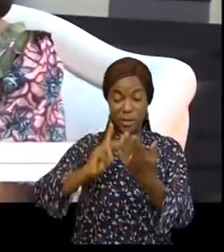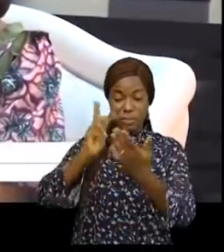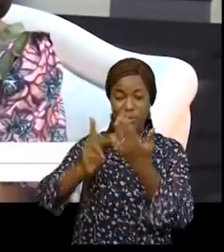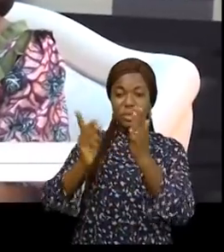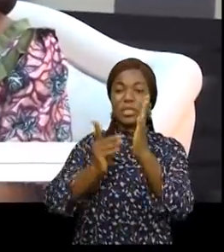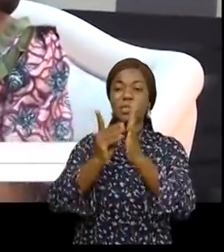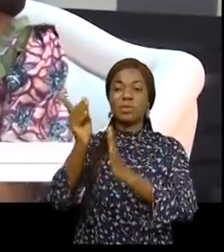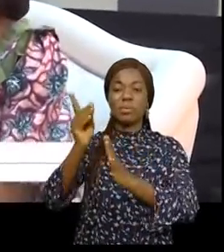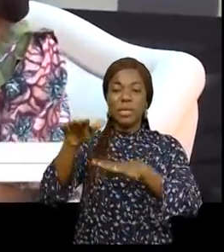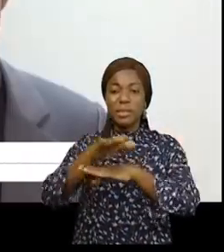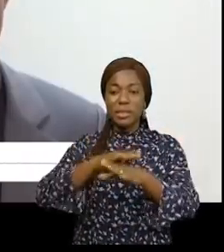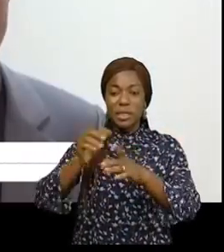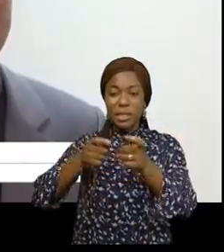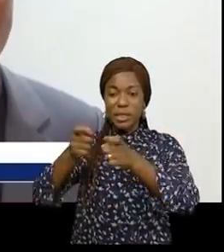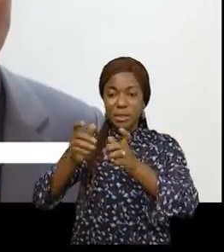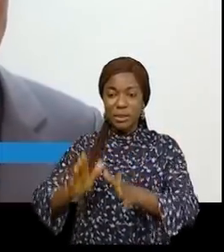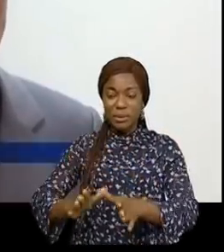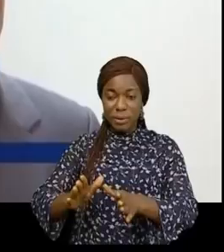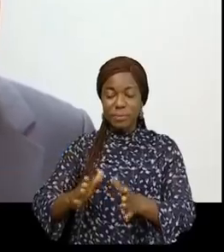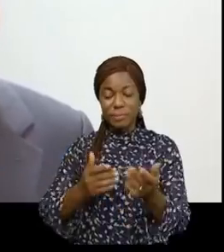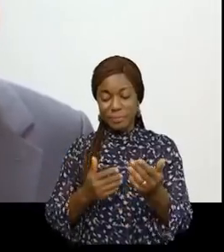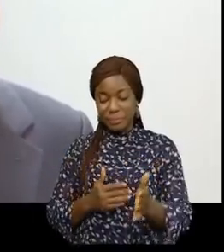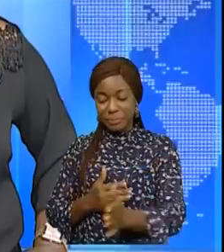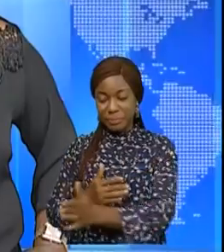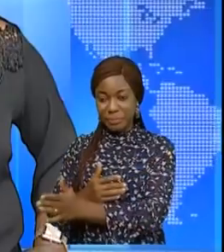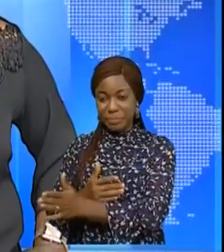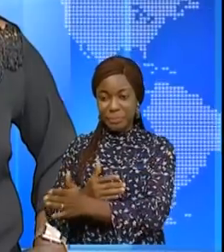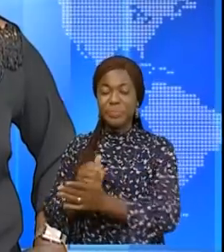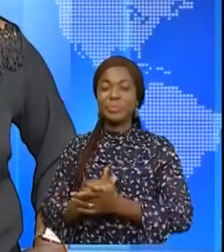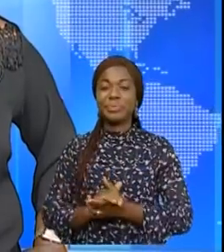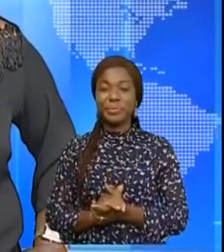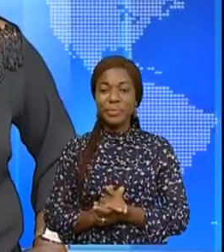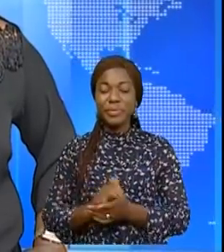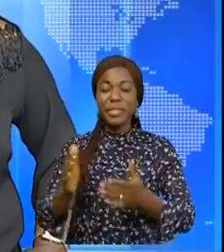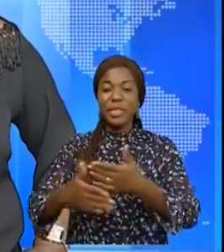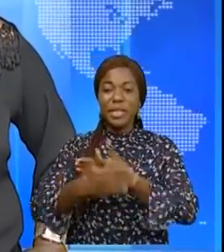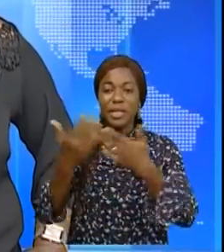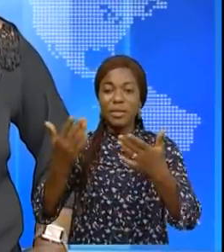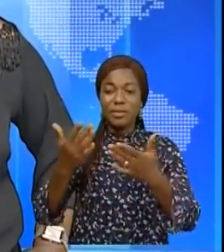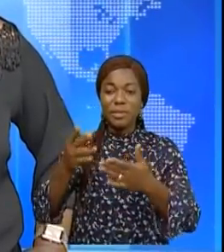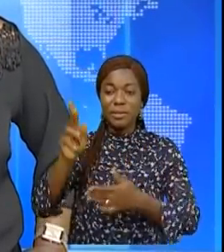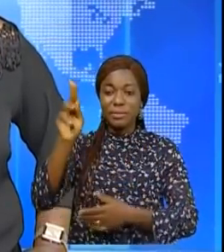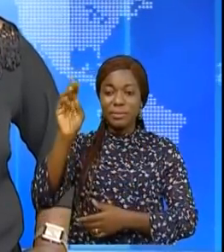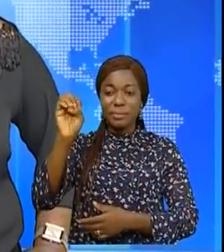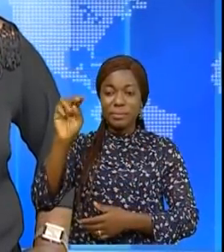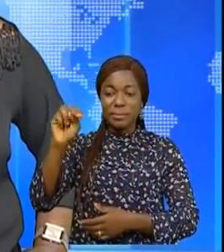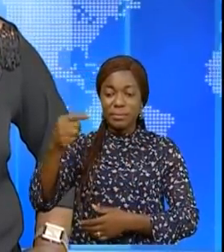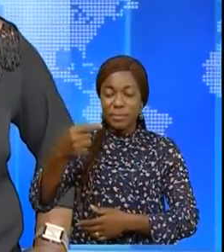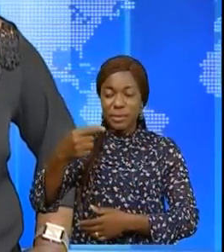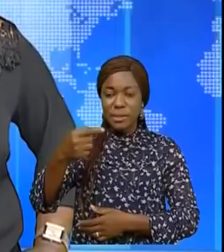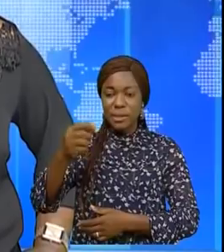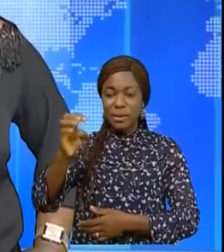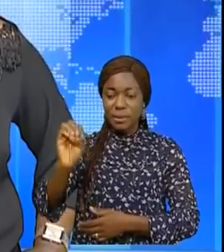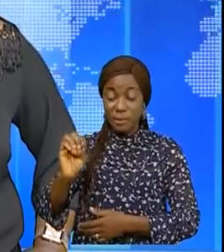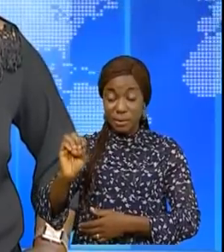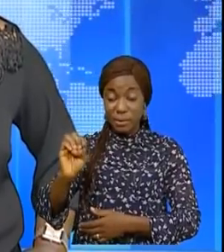développement sous les leaderships d'Antoinette Kipoulou. La ville de Kenge menacée par des têtes d'érosion